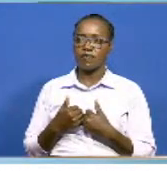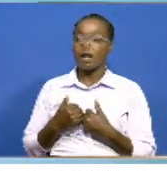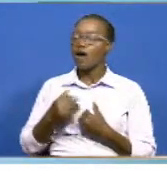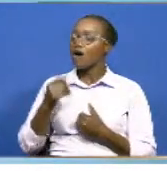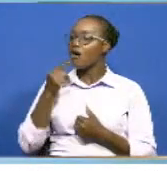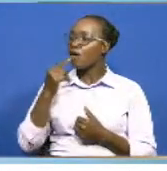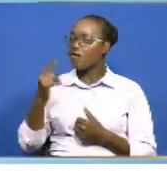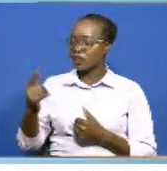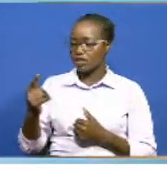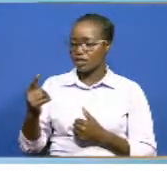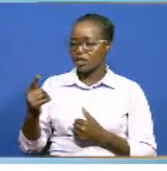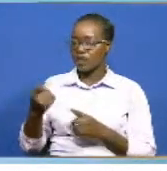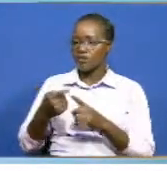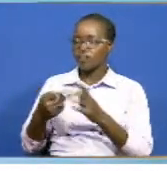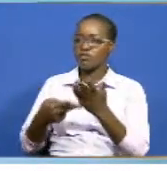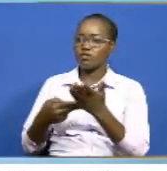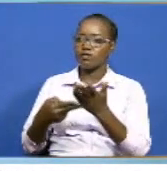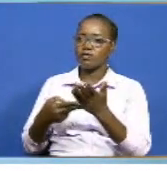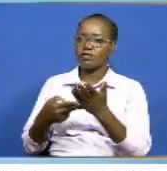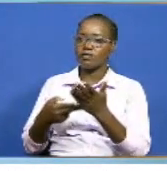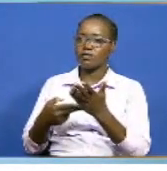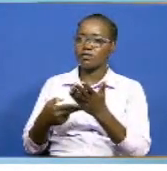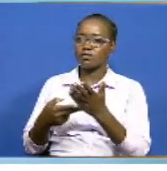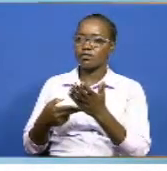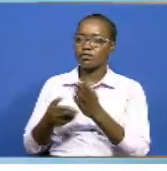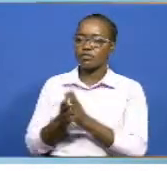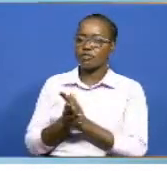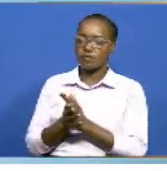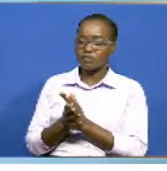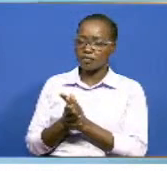wa teknolojia. Hapa nchini